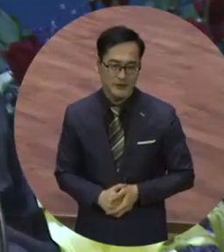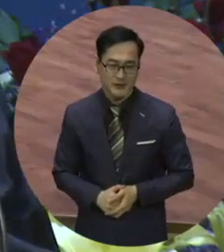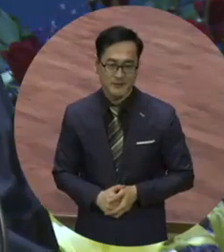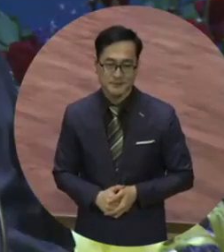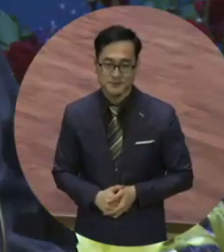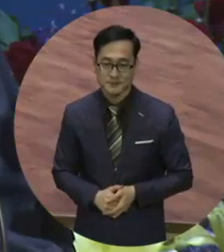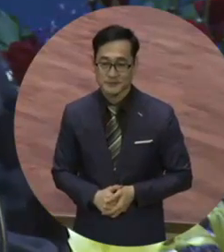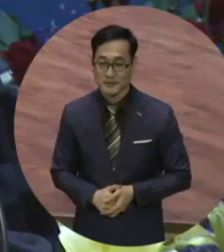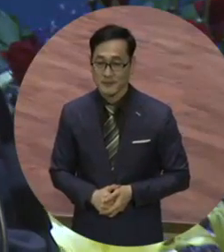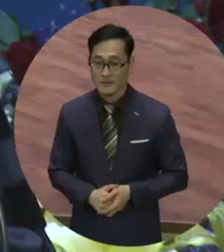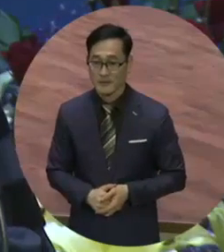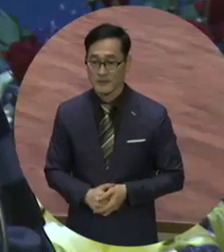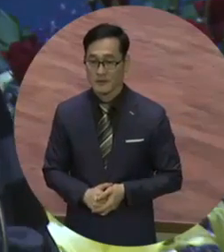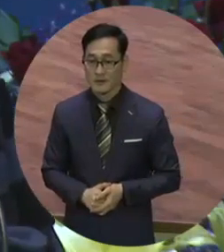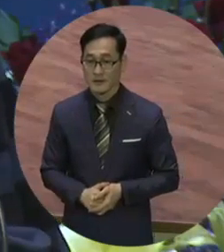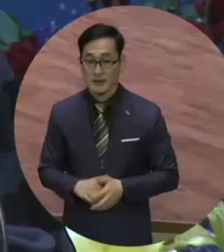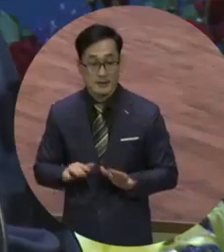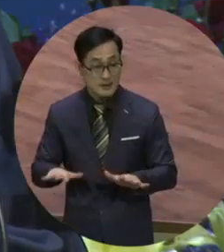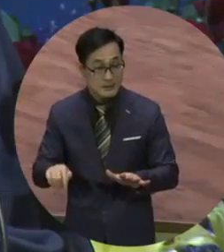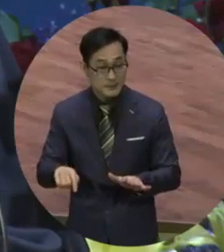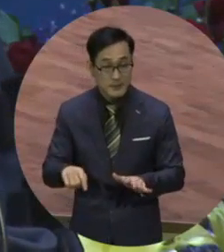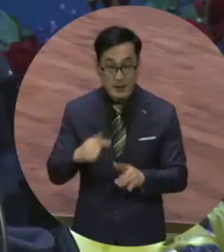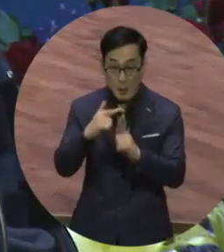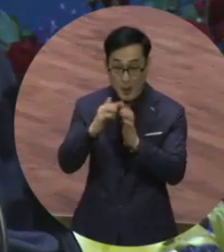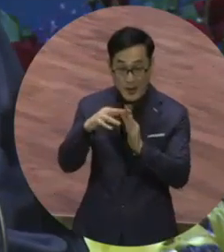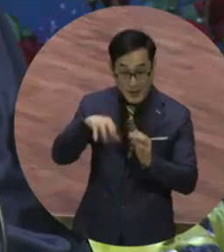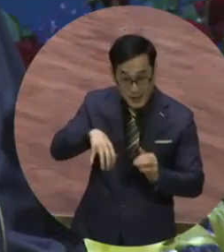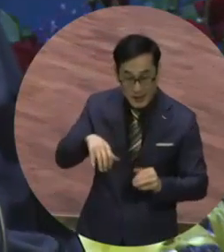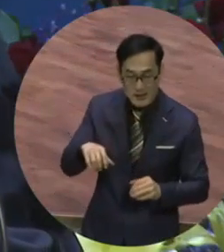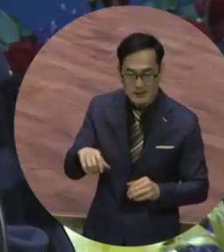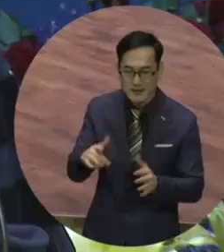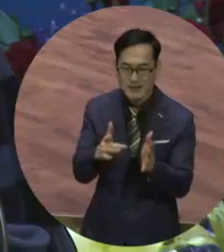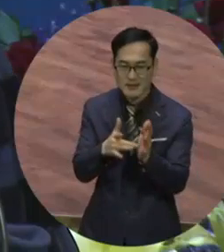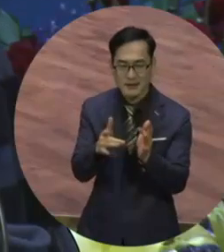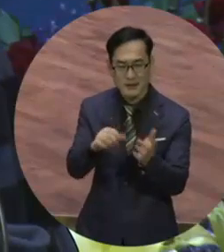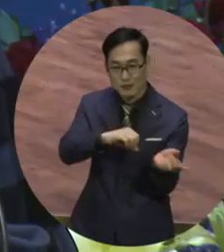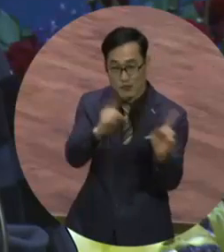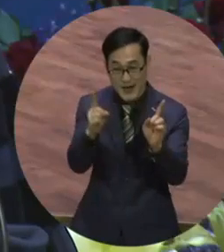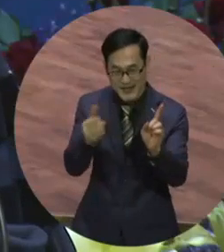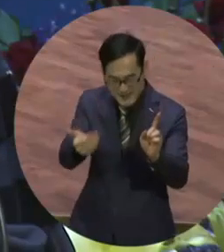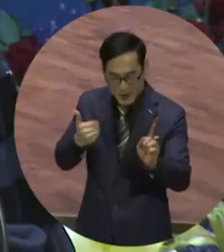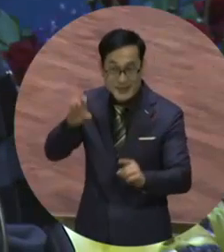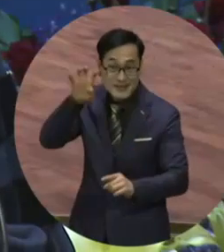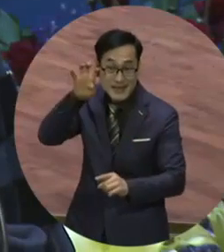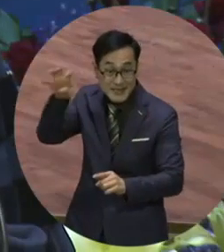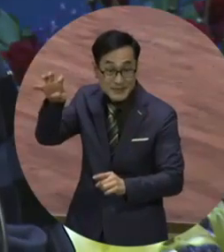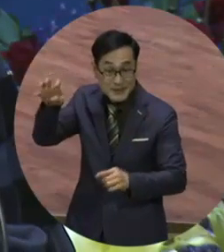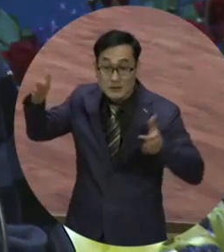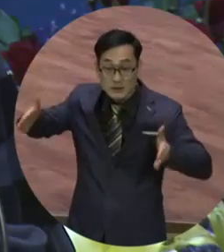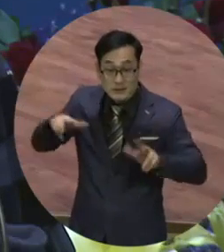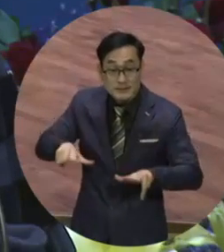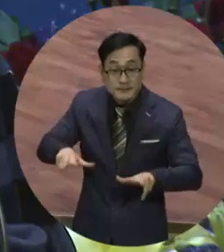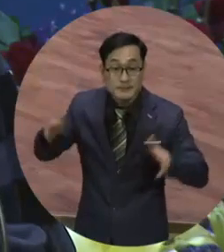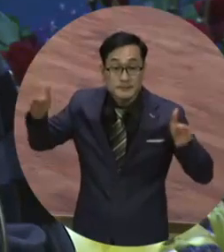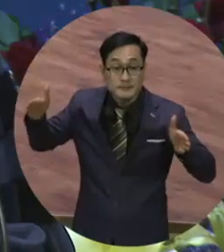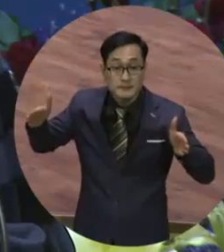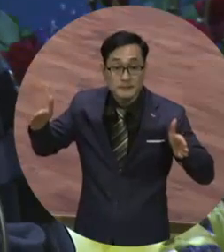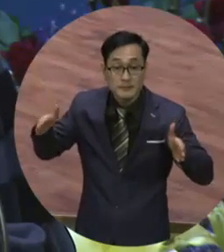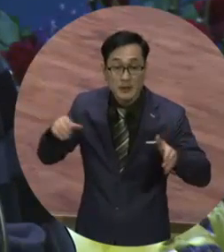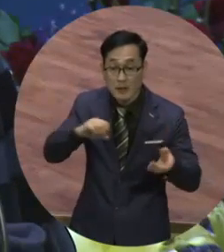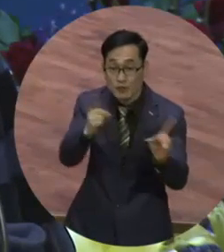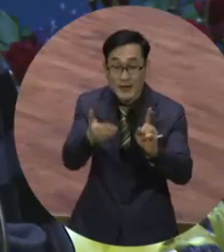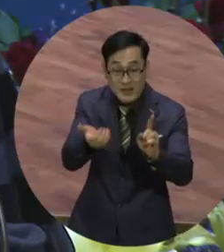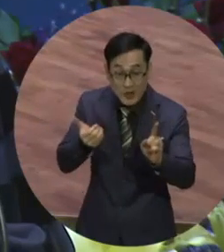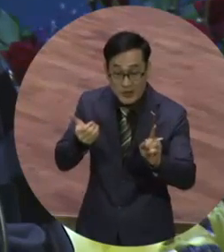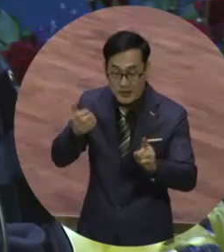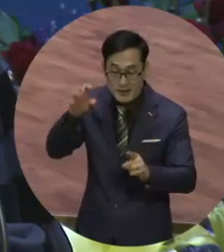지금 교회력으로는 사순절 기간입니다. 사순절이 뭐냐? 부활 전까지 주일 여섯